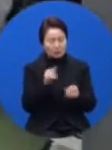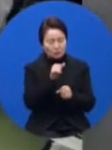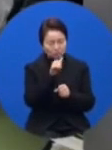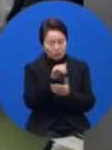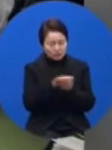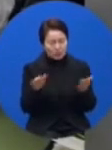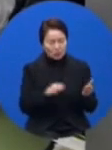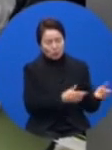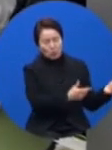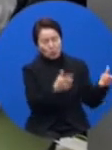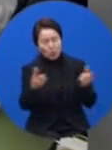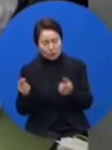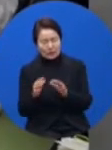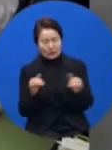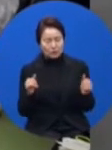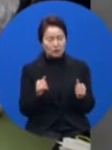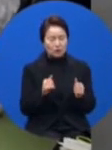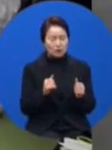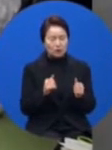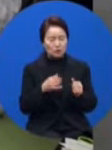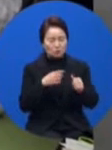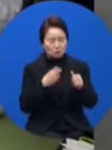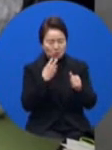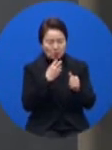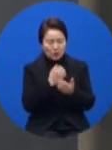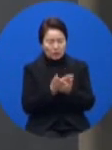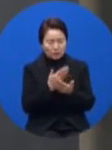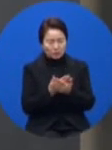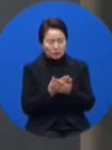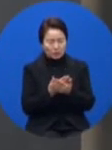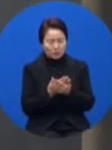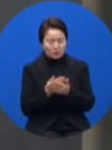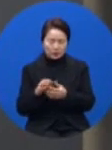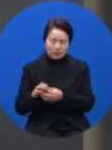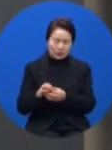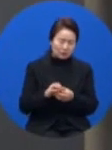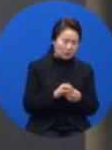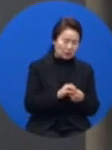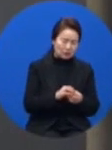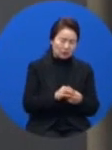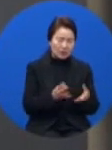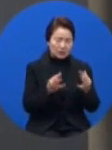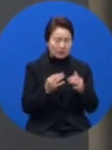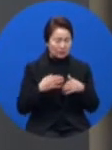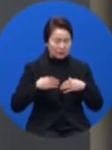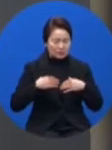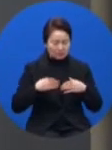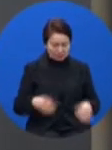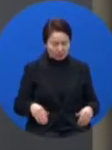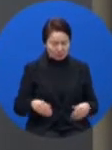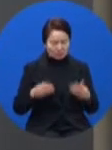모든 의료진들 지켜주세요. 보호해주세요. 특히 아버지 이것이 장기전으로 갈 때는 많은 분들이 지칠 수밖에 없습니다.